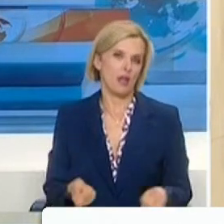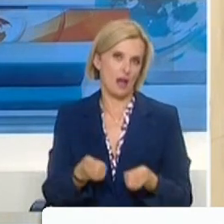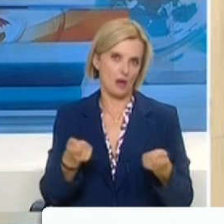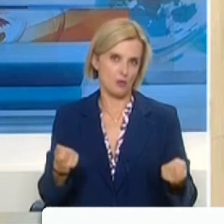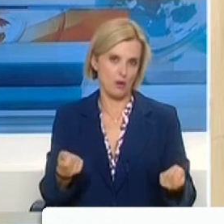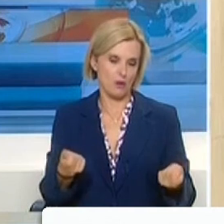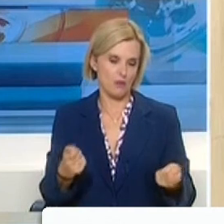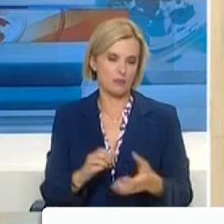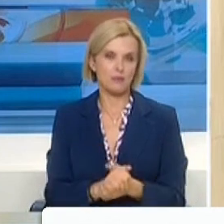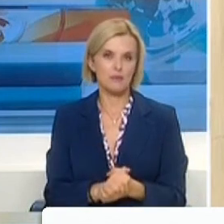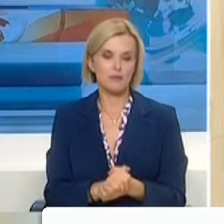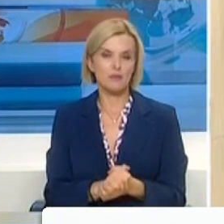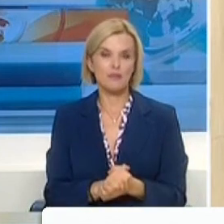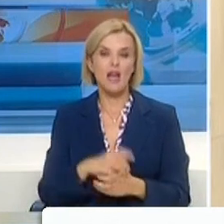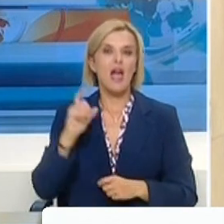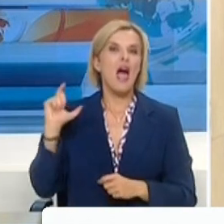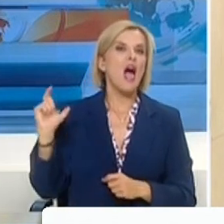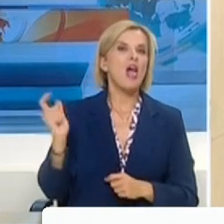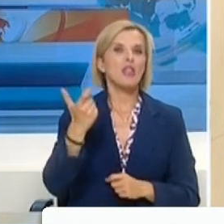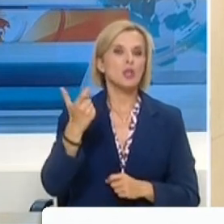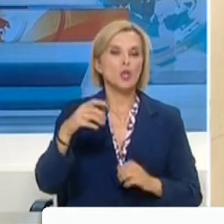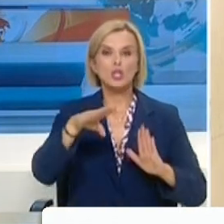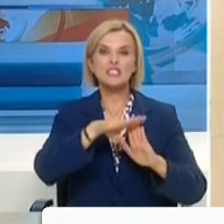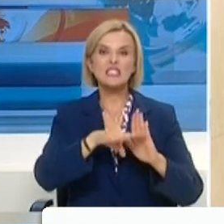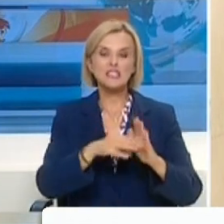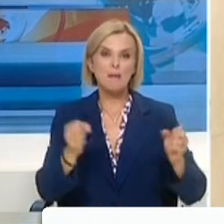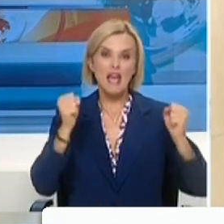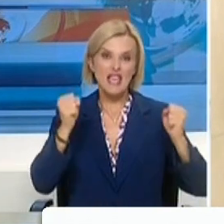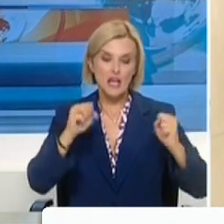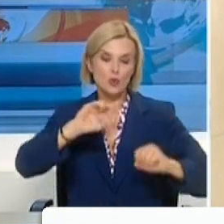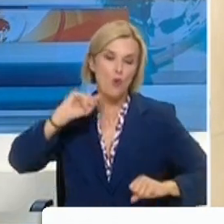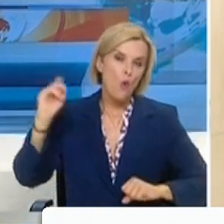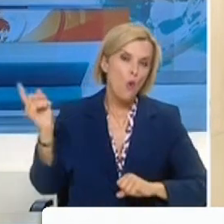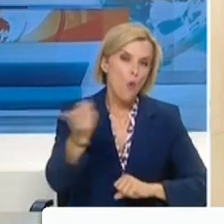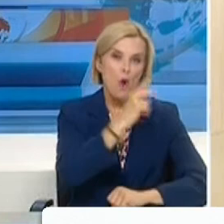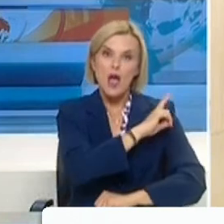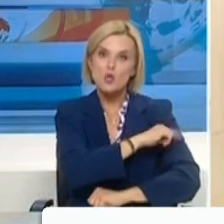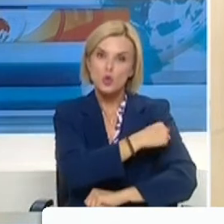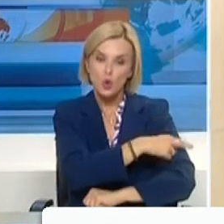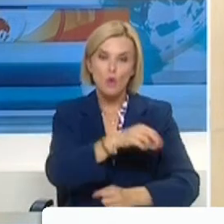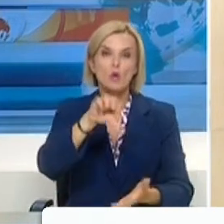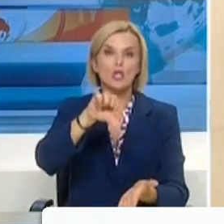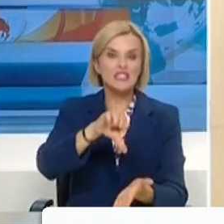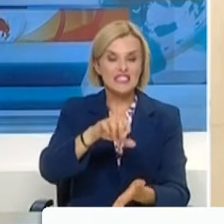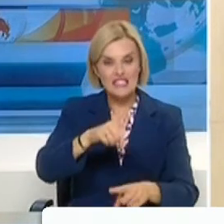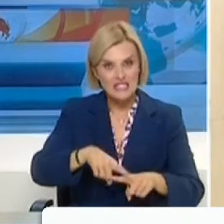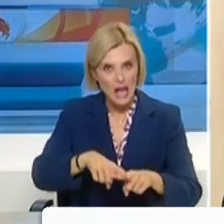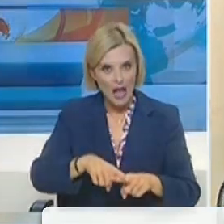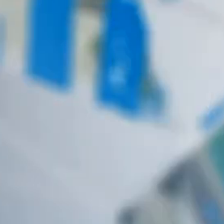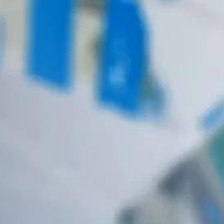Εθνικό Σύστημα Υγείας αντιμετωπίζει πάντοτε κατά προτεραιότητα, υπάρχουν και σχετικές οδηγίες, τα επίγοντα περιστατικά.